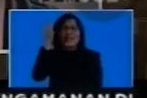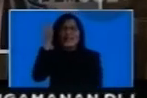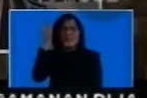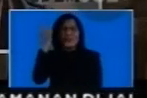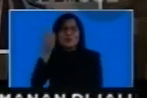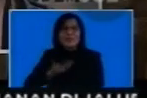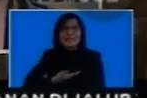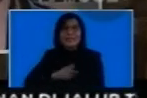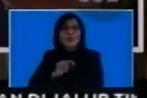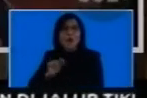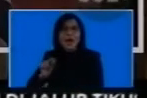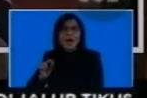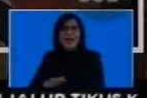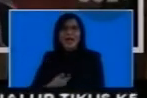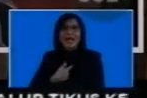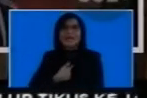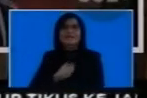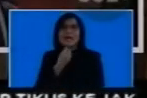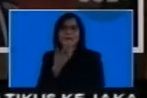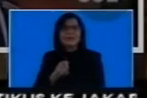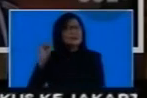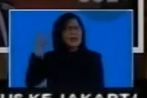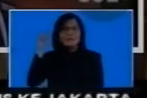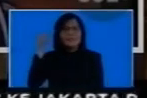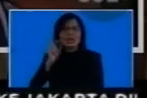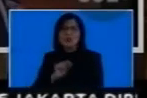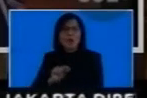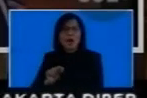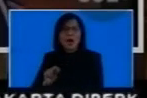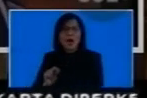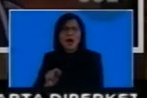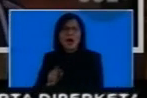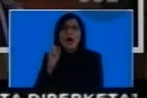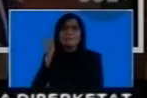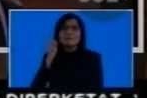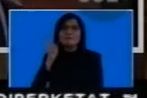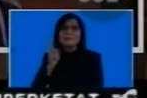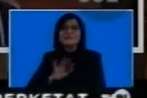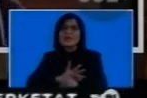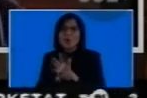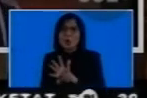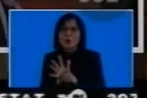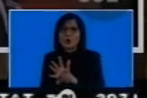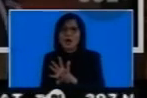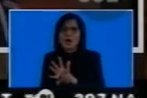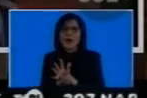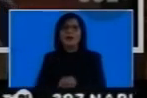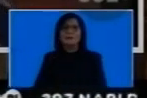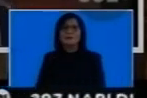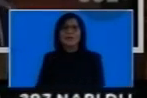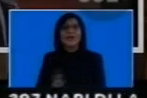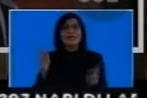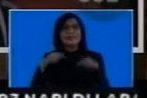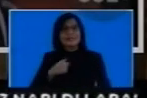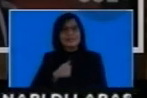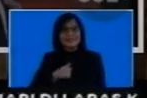sekali untuk mau masuk sekolah. Saya bilang ini kita tidak bisa sekolah dulu karena masih ada corona begini, tidak bisa kita masuk. Jadi